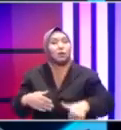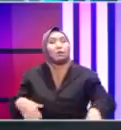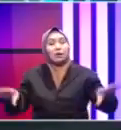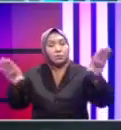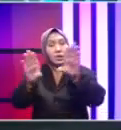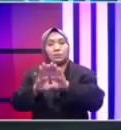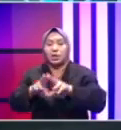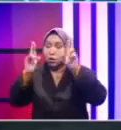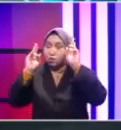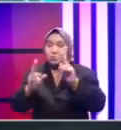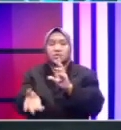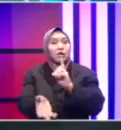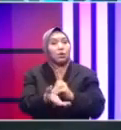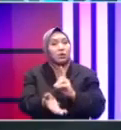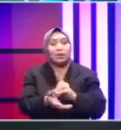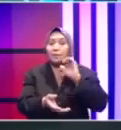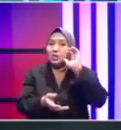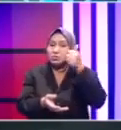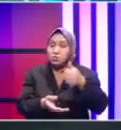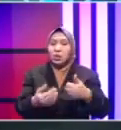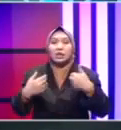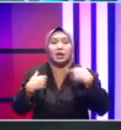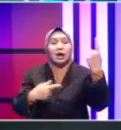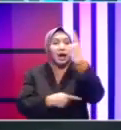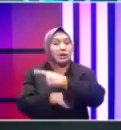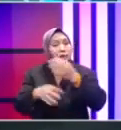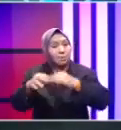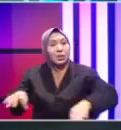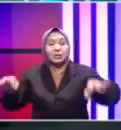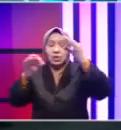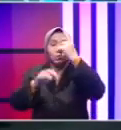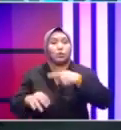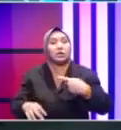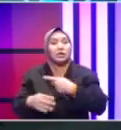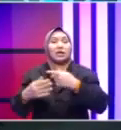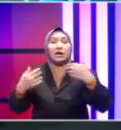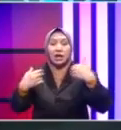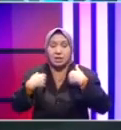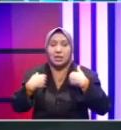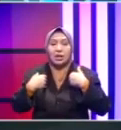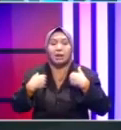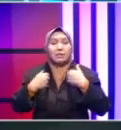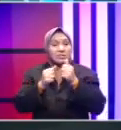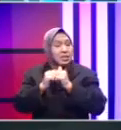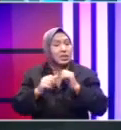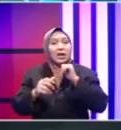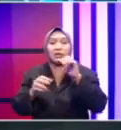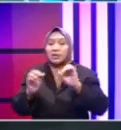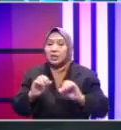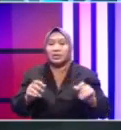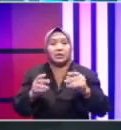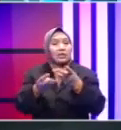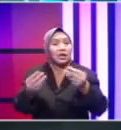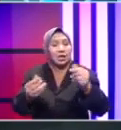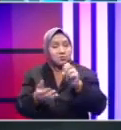al-fadhil sa.at besok merupakan hari penting buat kita yang berada di tanah air yang tak bersama yang tak di tanah suci